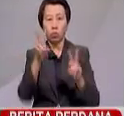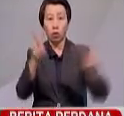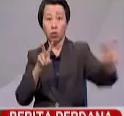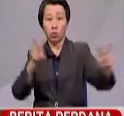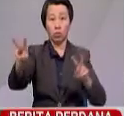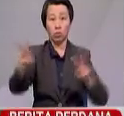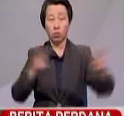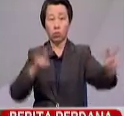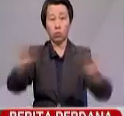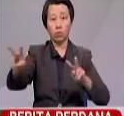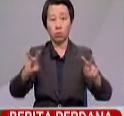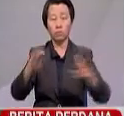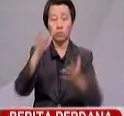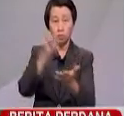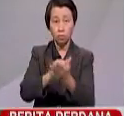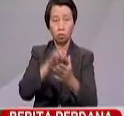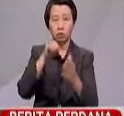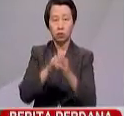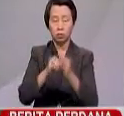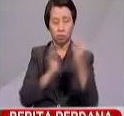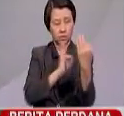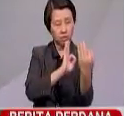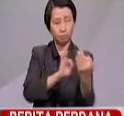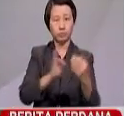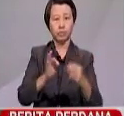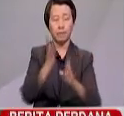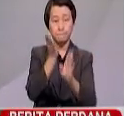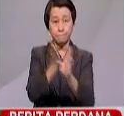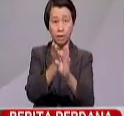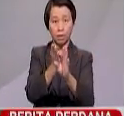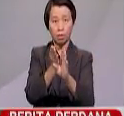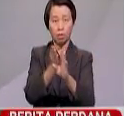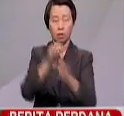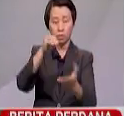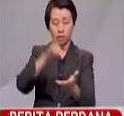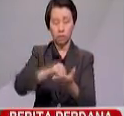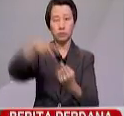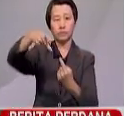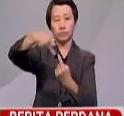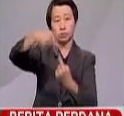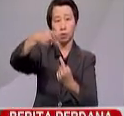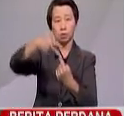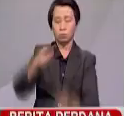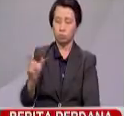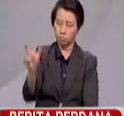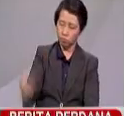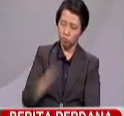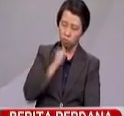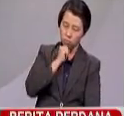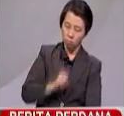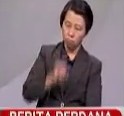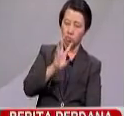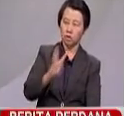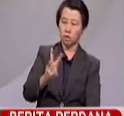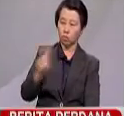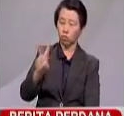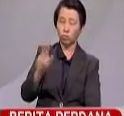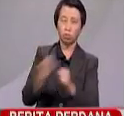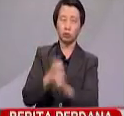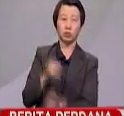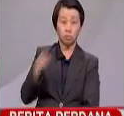syarikat kawalan keselamatan tersebut di hadapan sebuah bank di Sungai Nibong, Pulau Pinang. Suspek berusia 62 tahun